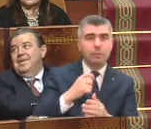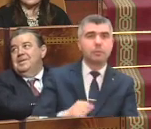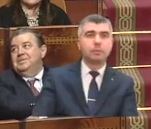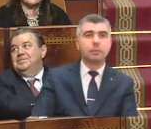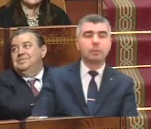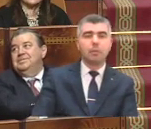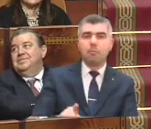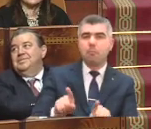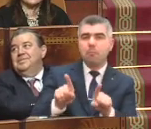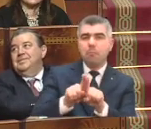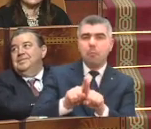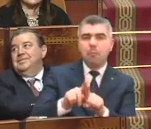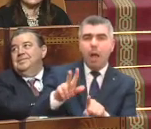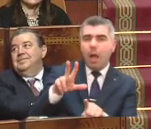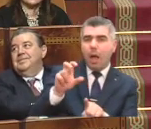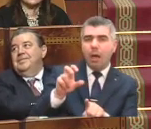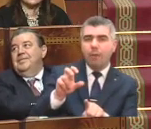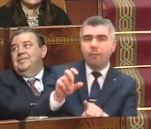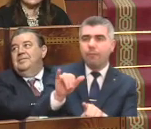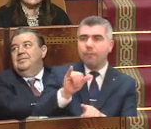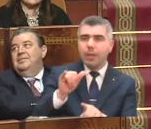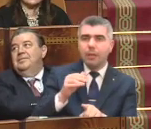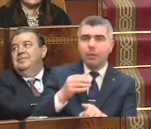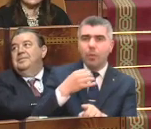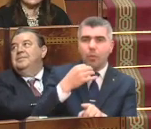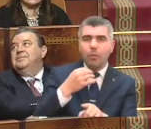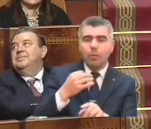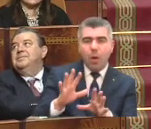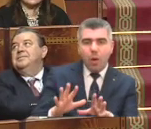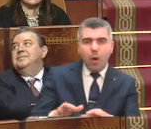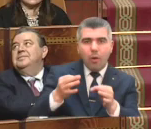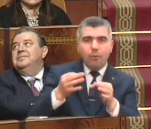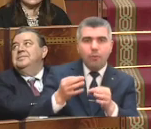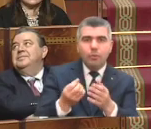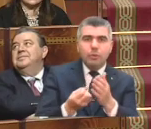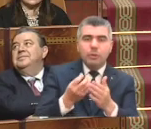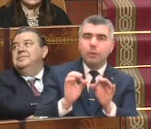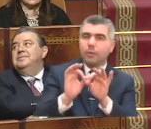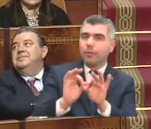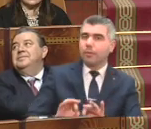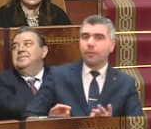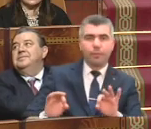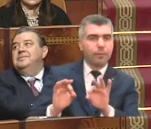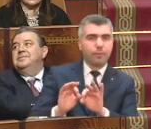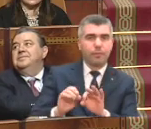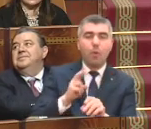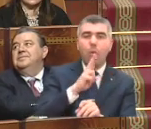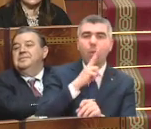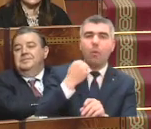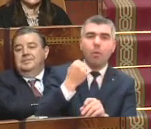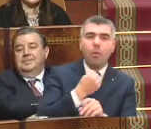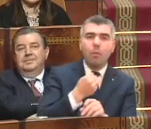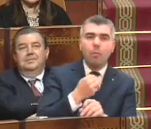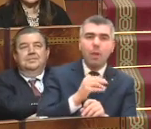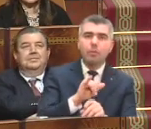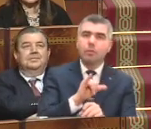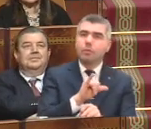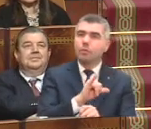ما عارفينش شنو غيعملوا، ما عارفينش كيفاش الامور غادي تطور. للاسف الشديد نتوما كحكومه ما قدرتوش ما